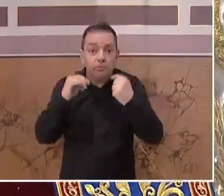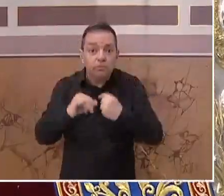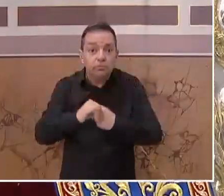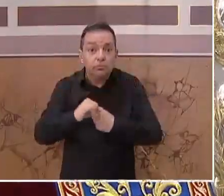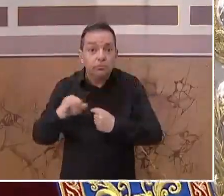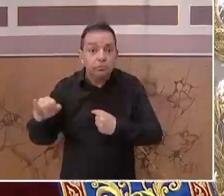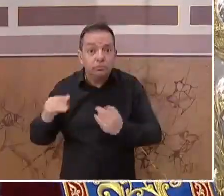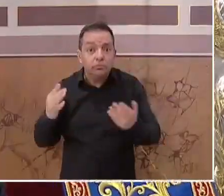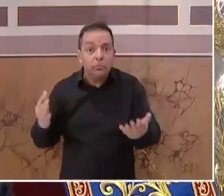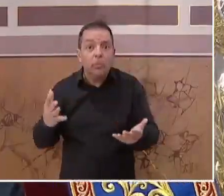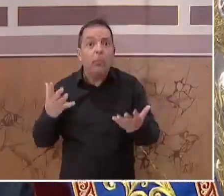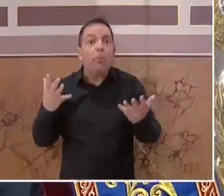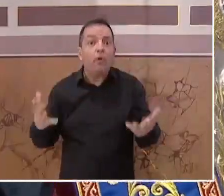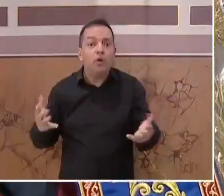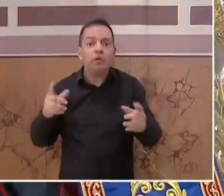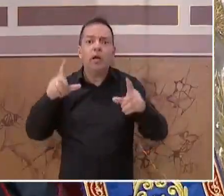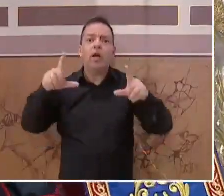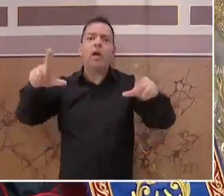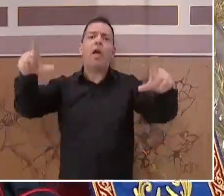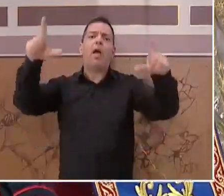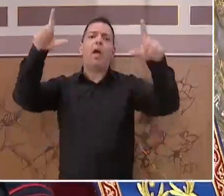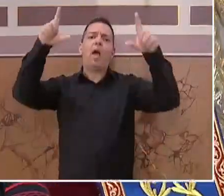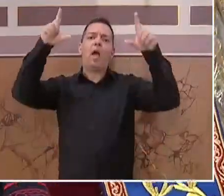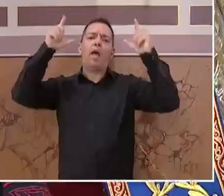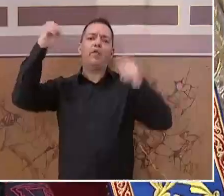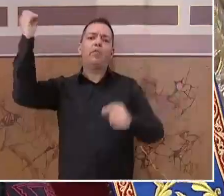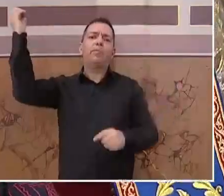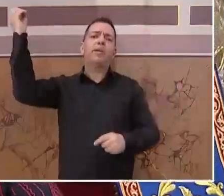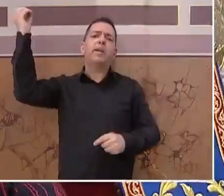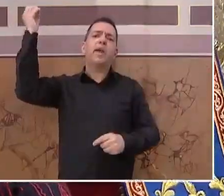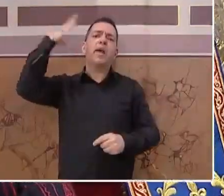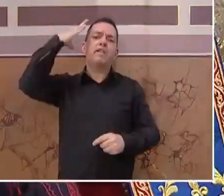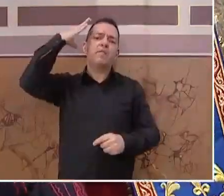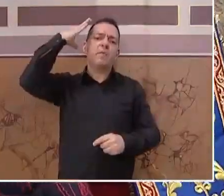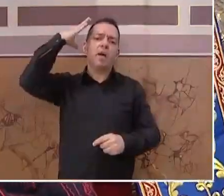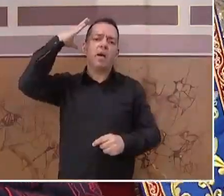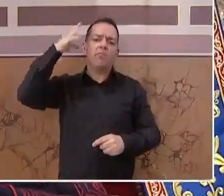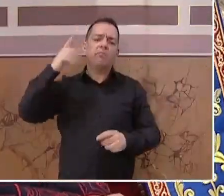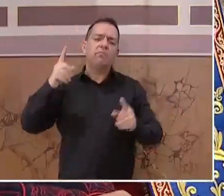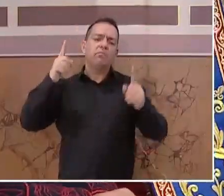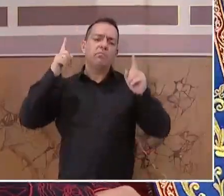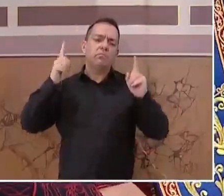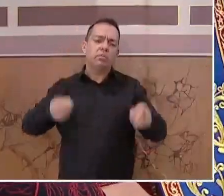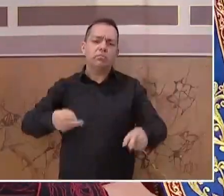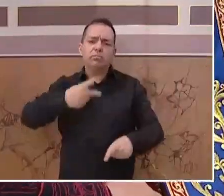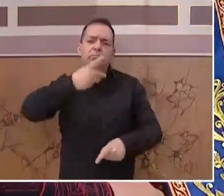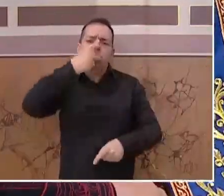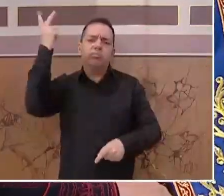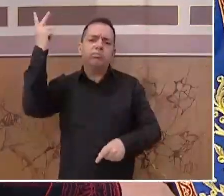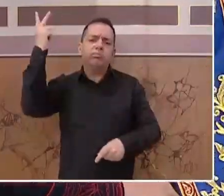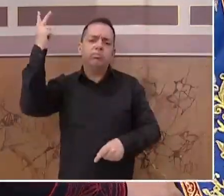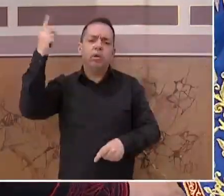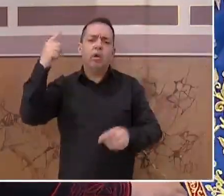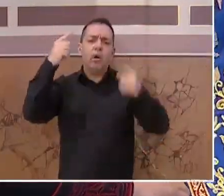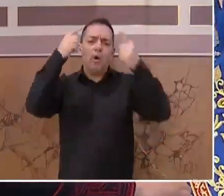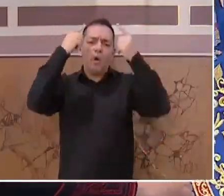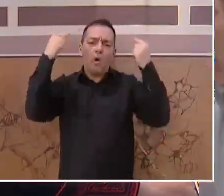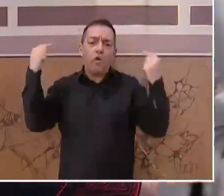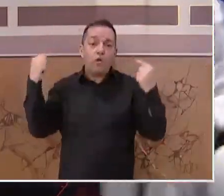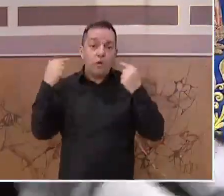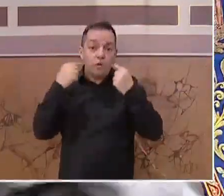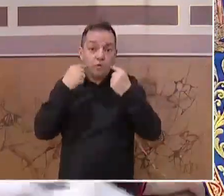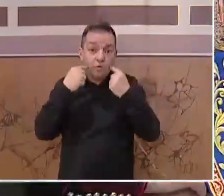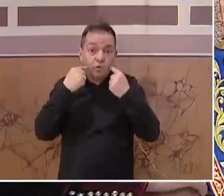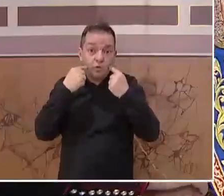την επενέργεια του Αγίου Πνεύματος, την βούληση του Θεού και Πατρός και την